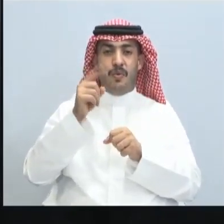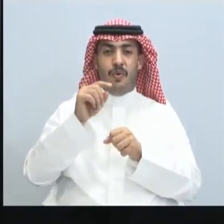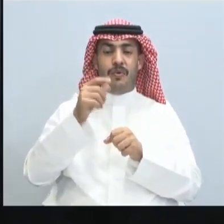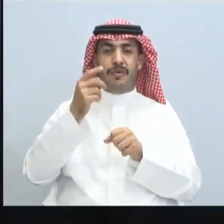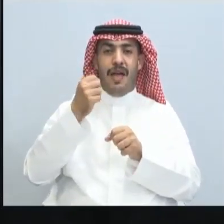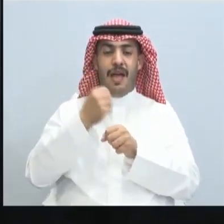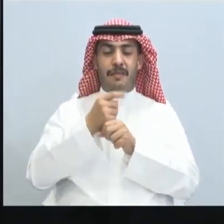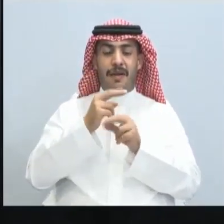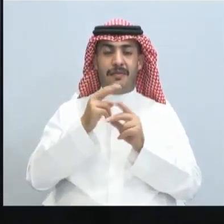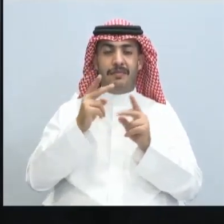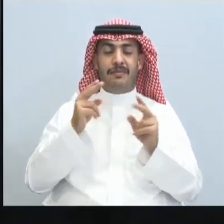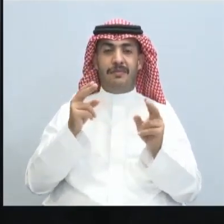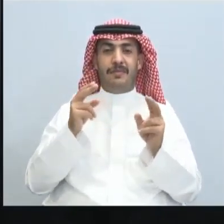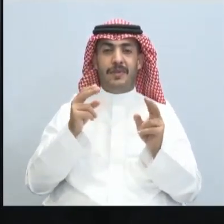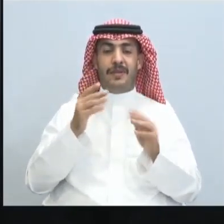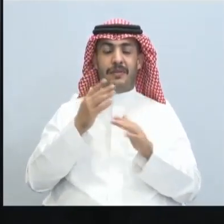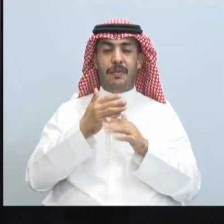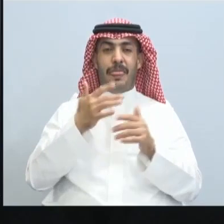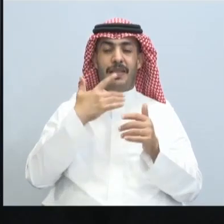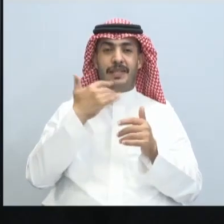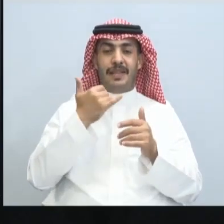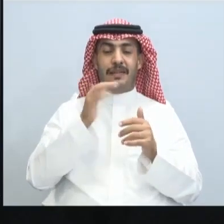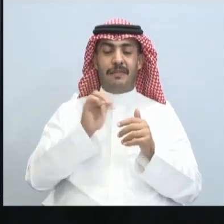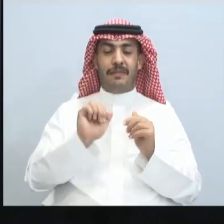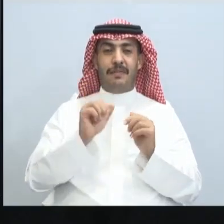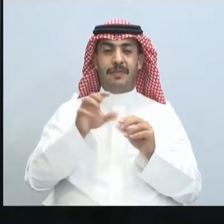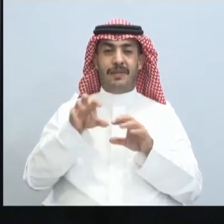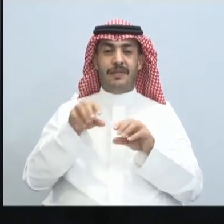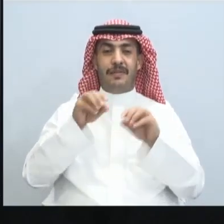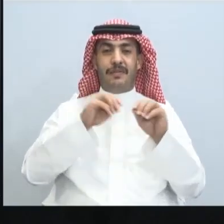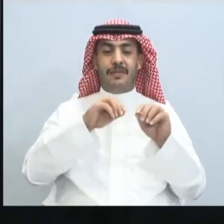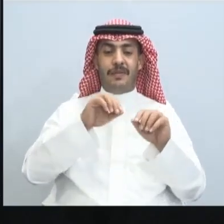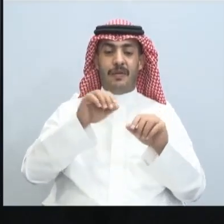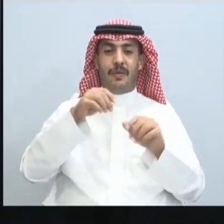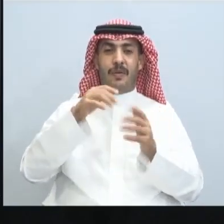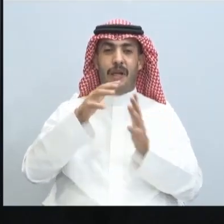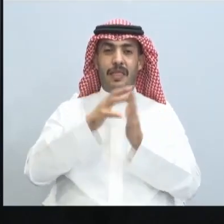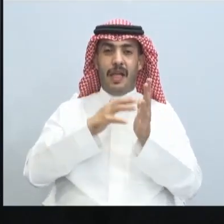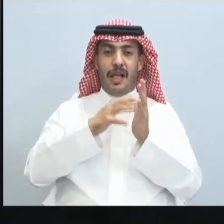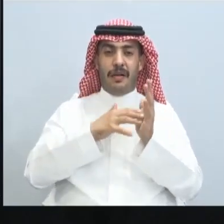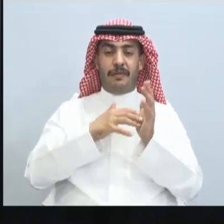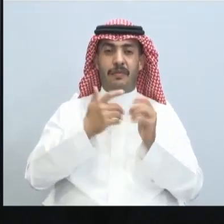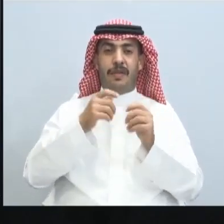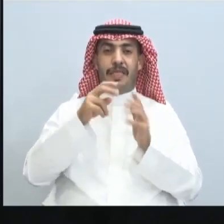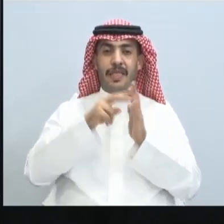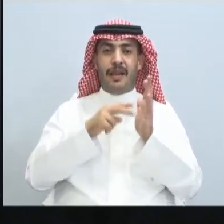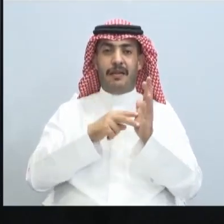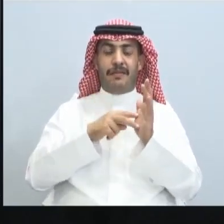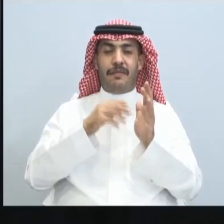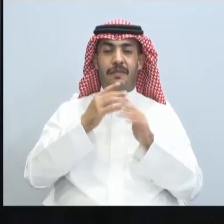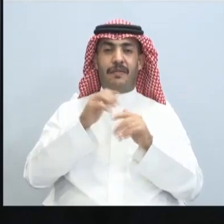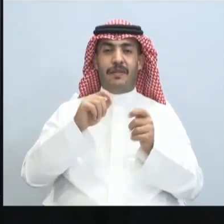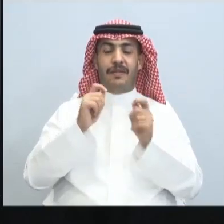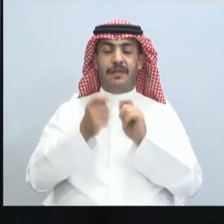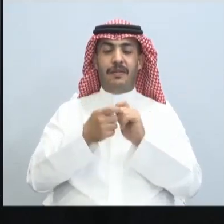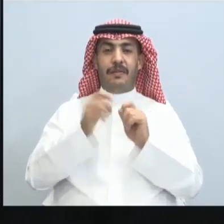البرامج التي سهلت عمليه انتقال الخطابات الاداريه والتقارير وبالتالي اصبح هنالك